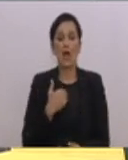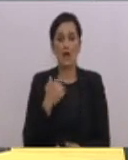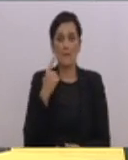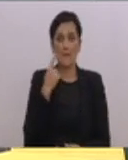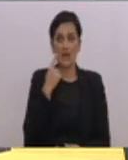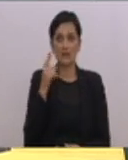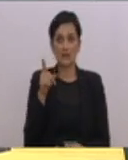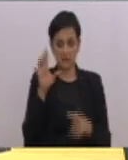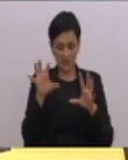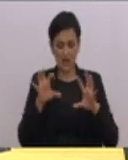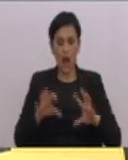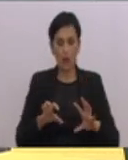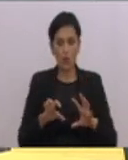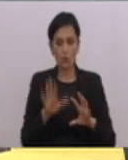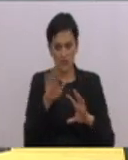ამ კანონს მიიღებთ.